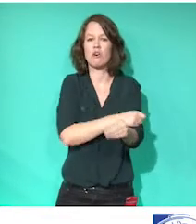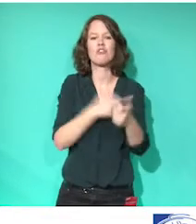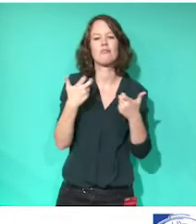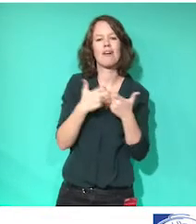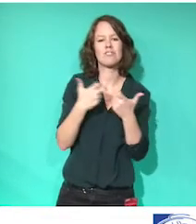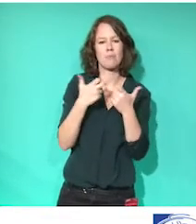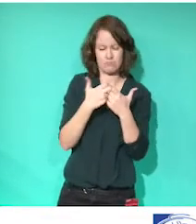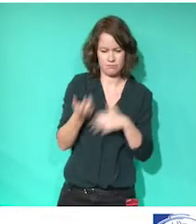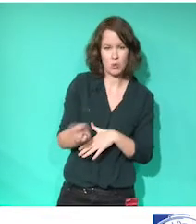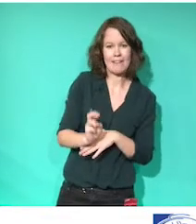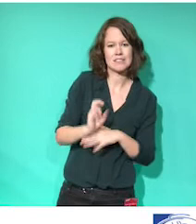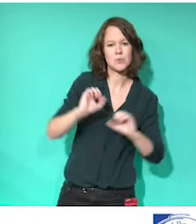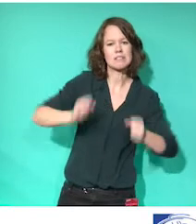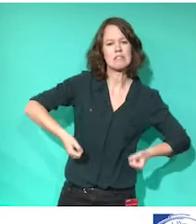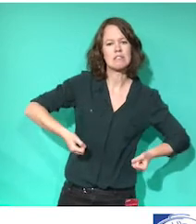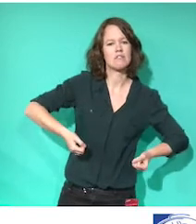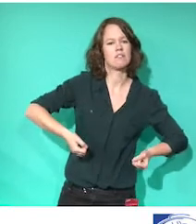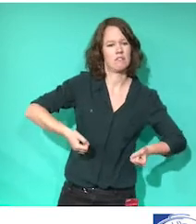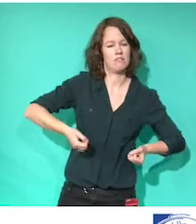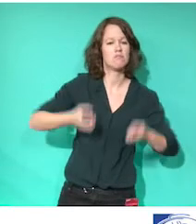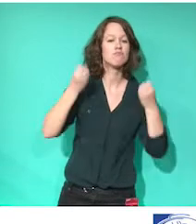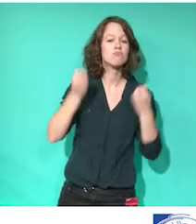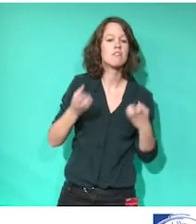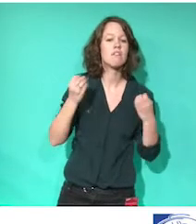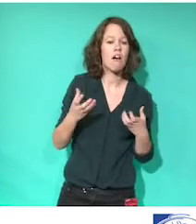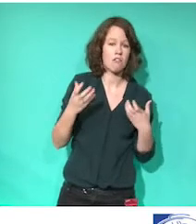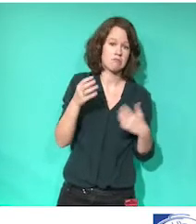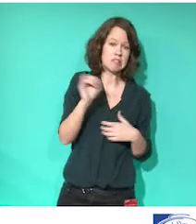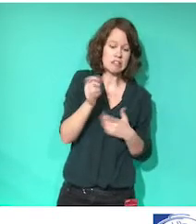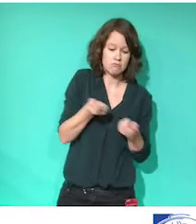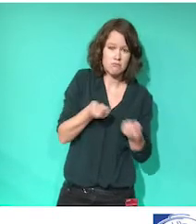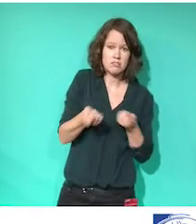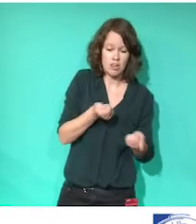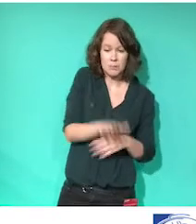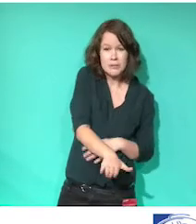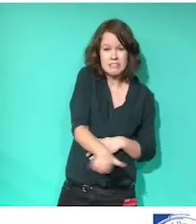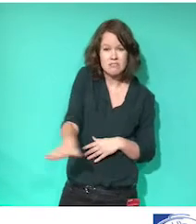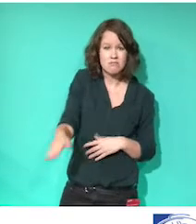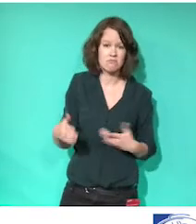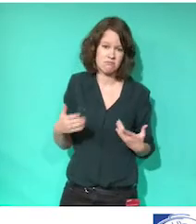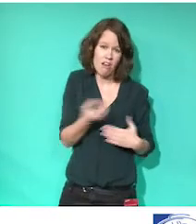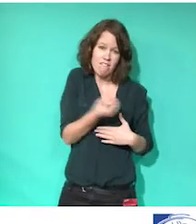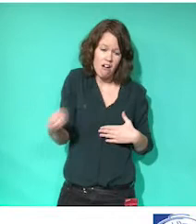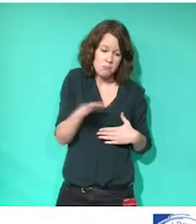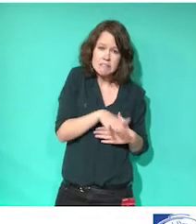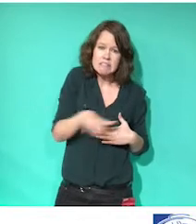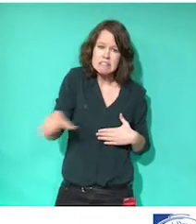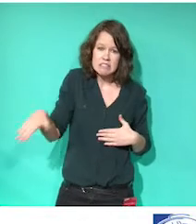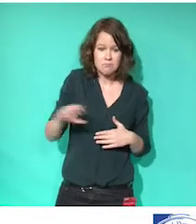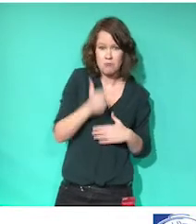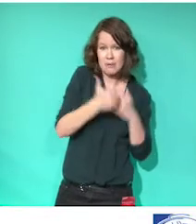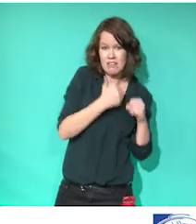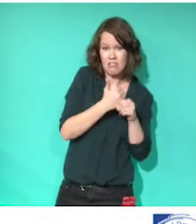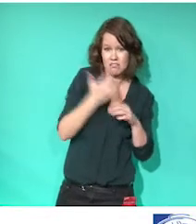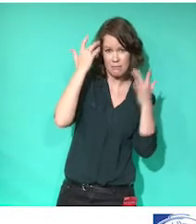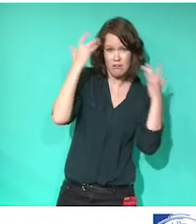de ski. Très souvent, au démarrage, on nous confie les jardins d'enfants. Oui. Voilà. Donc, c'est les premières années, vous êtes au jardin d'enfants